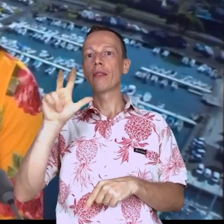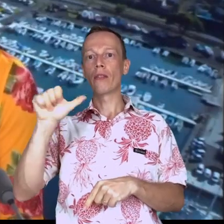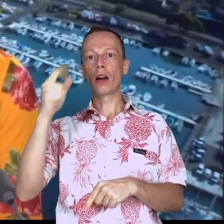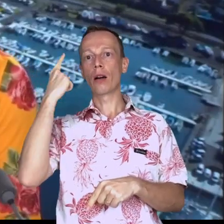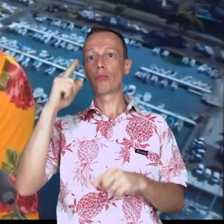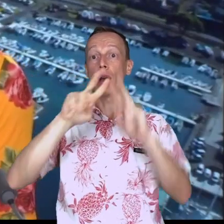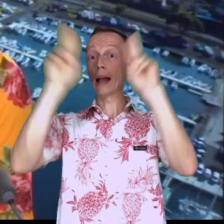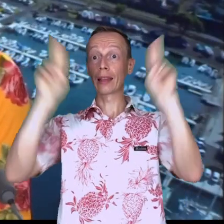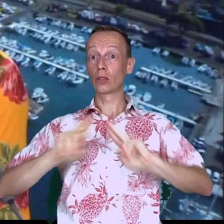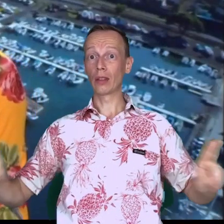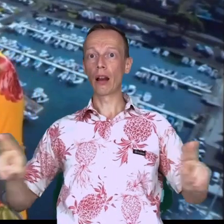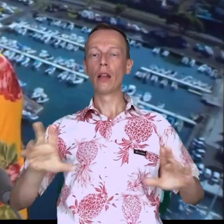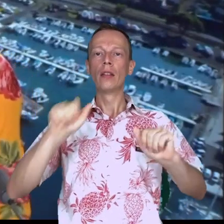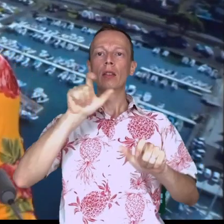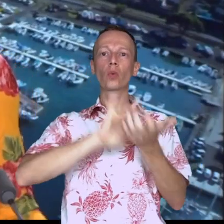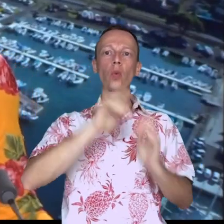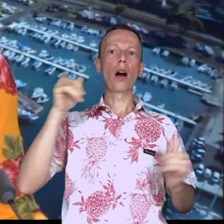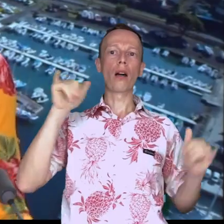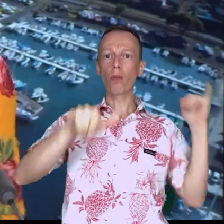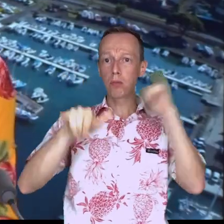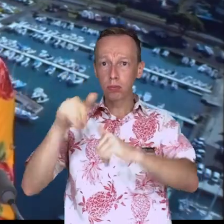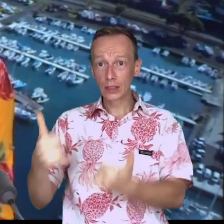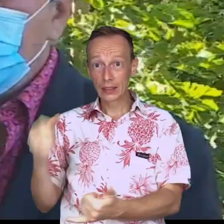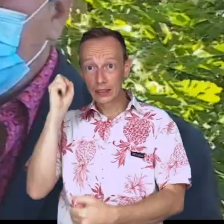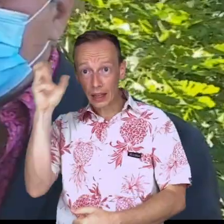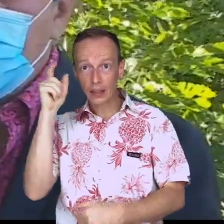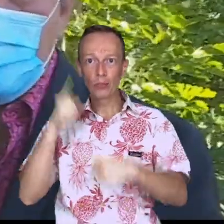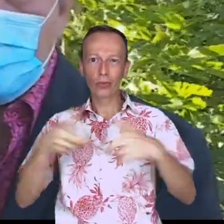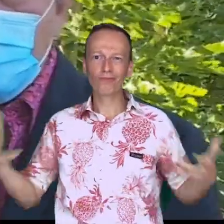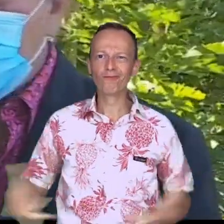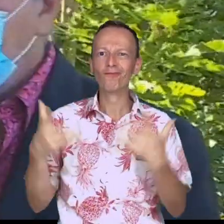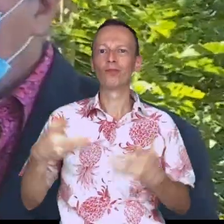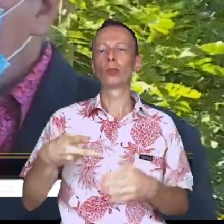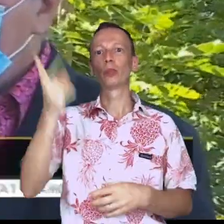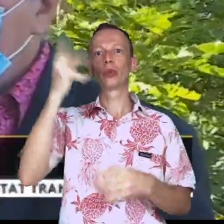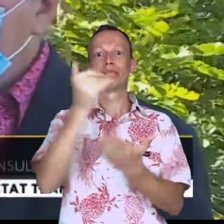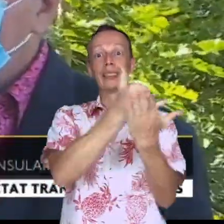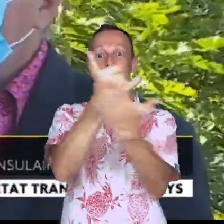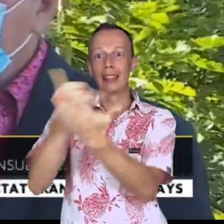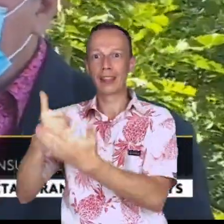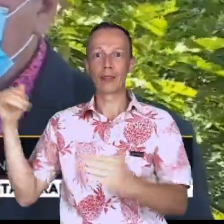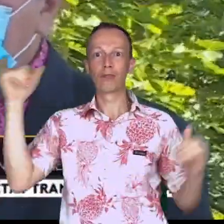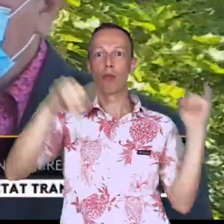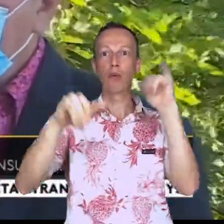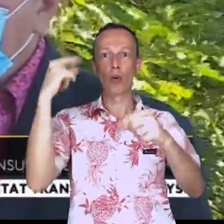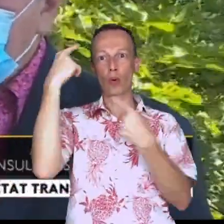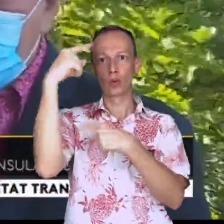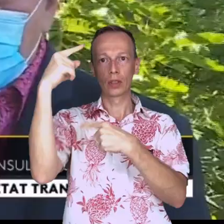ministre recueillies par Ignacio Raveino et Jacques Damour. On a bien compris aujourd'hui la nécessité